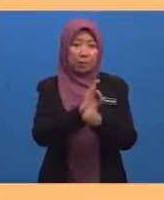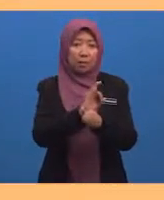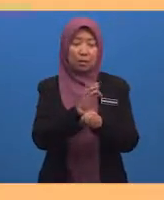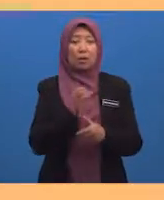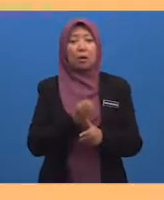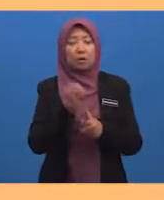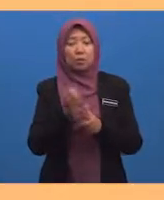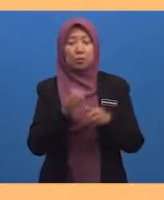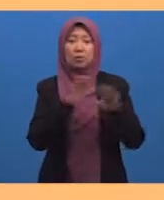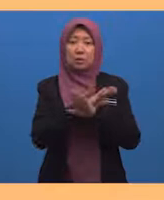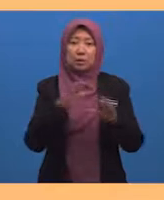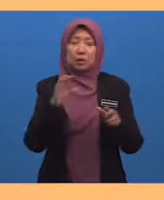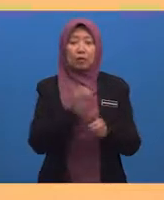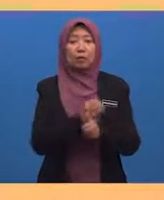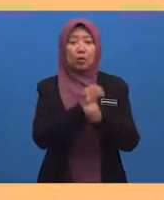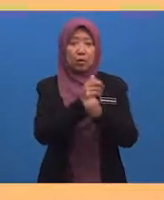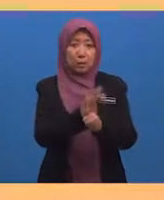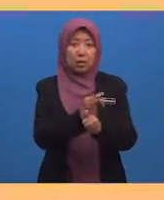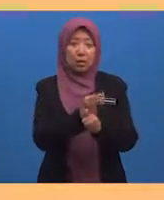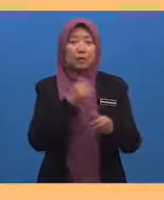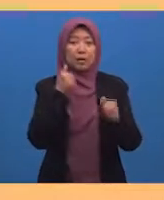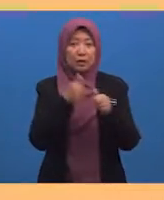mengikut peringkat yang berbeza.